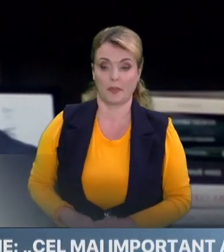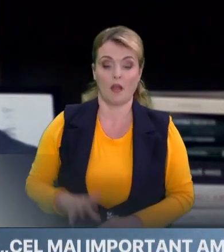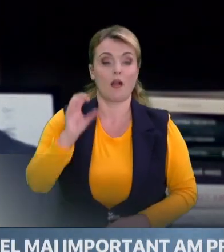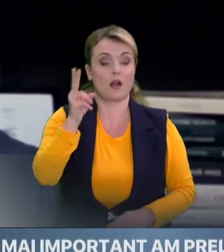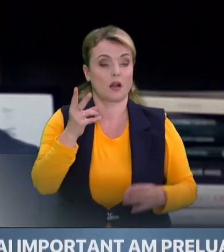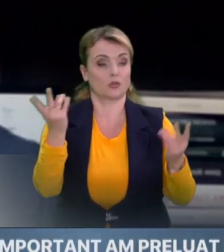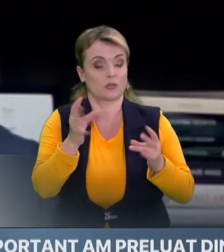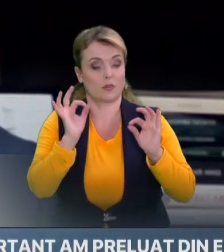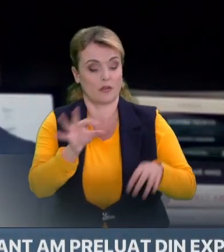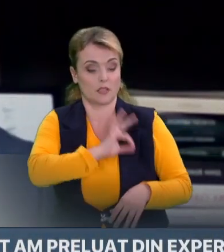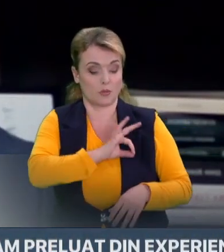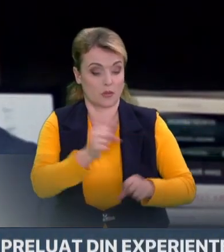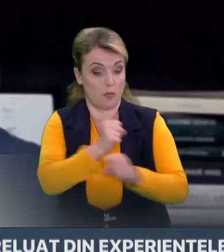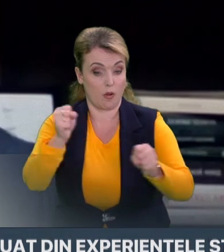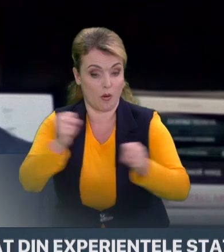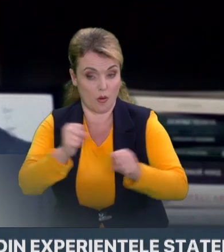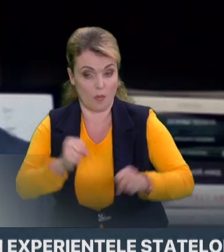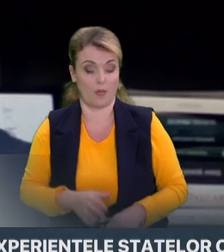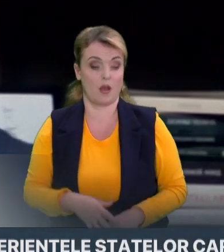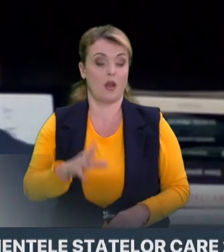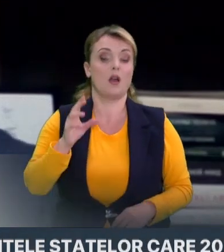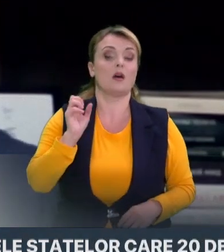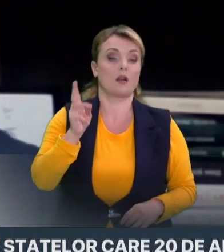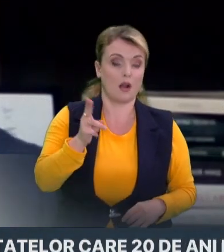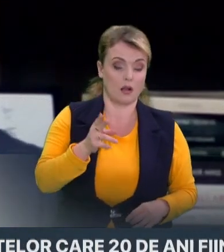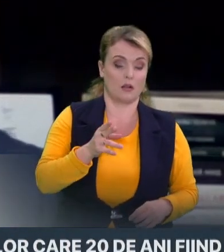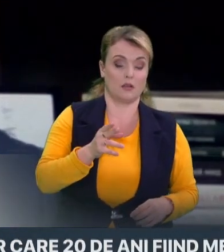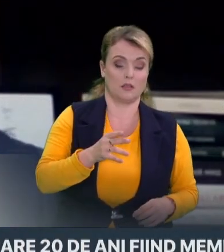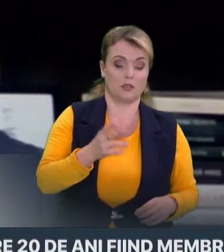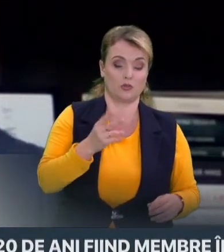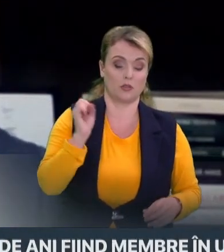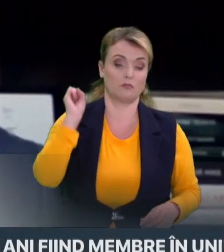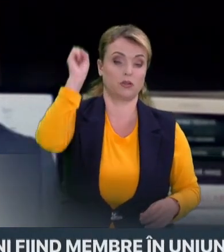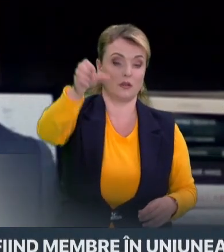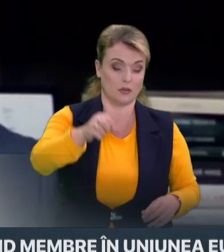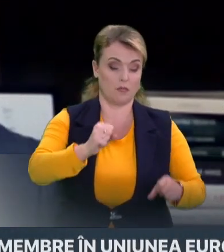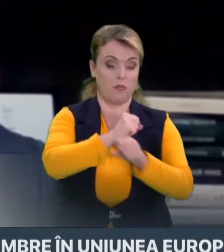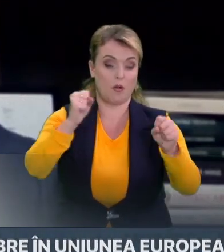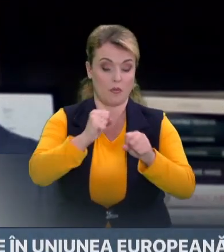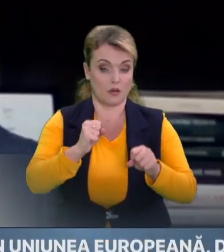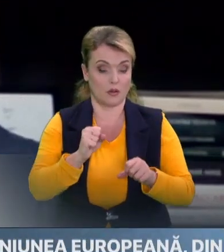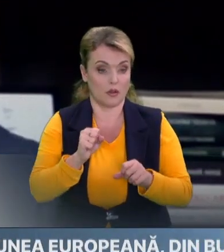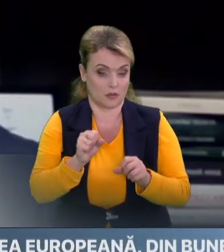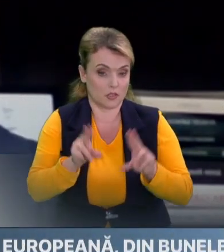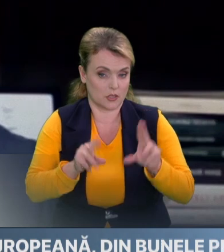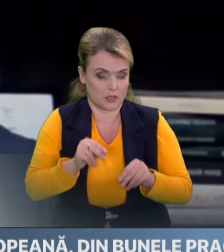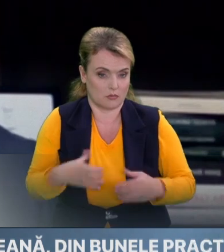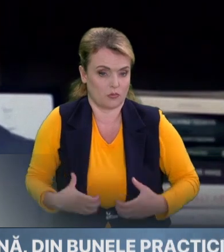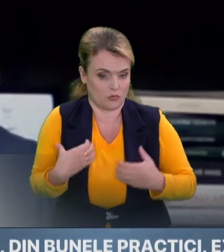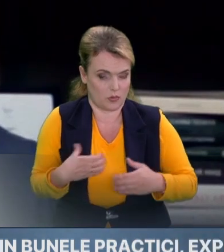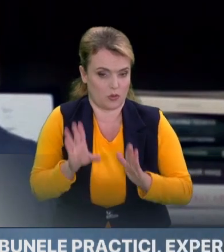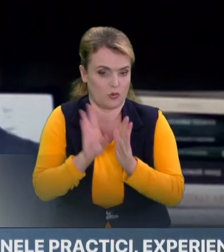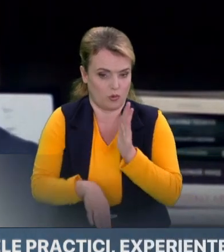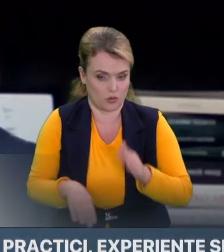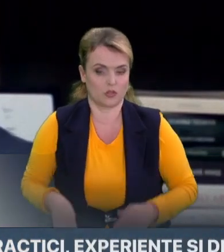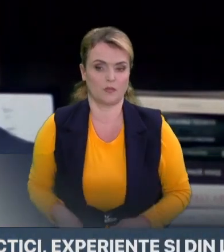dispozitive explozibile, cum să utilizeze dronele, să arunce astfel de explozibile. Este cu mult mai grav. Și încă au fost învățați cum să lupte corp